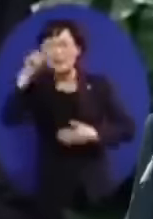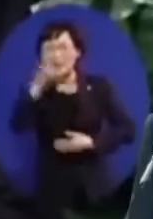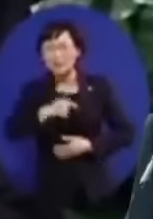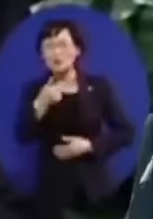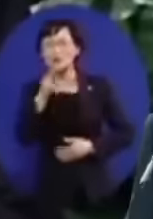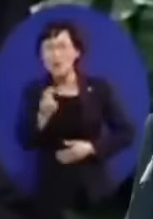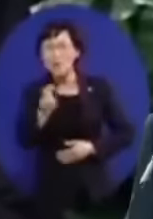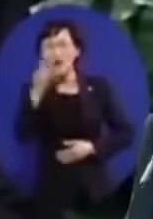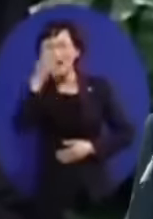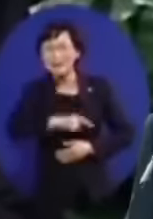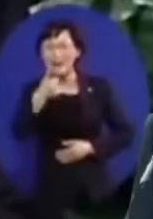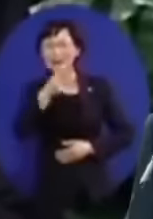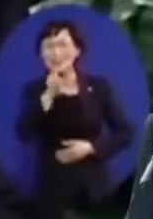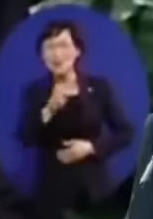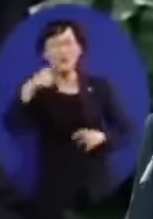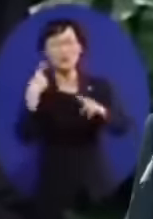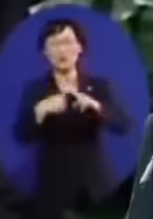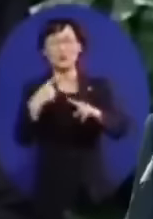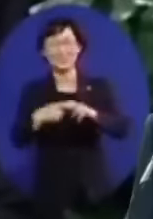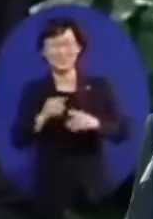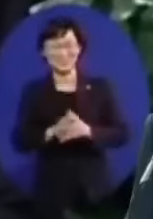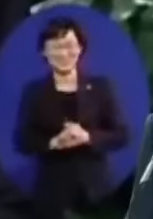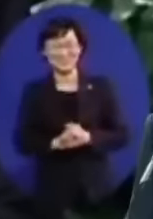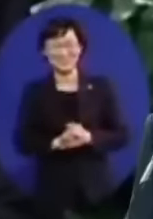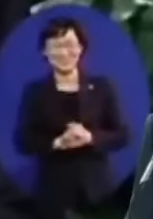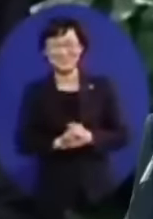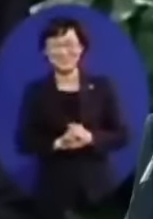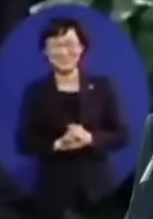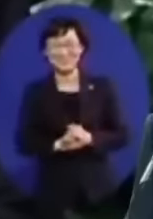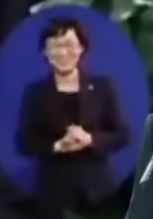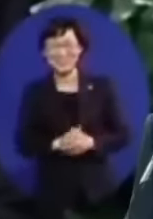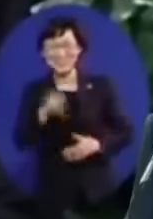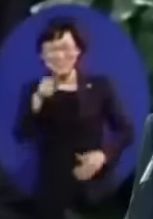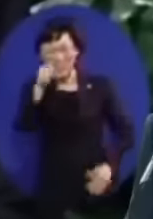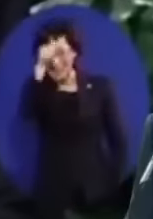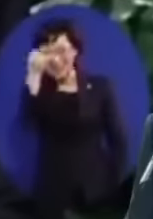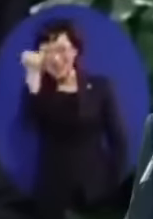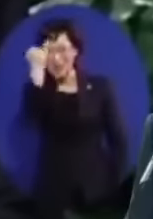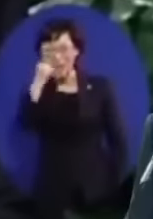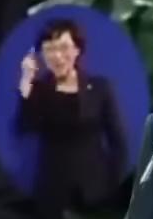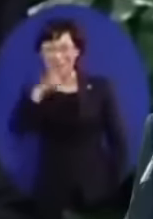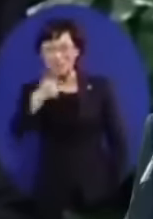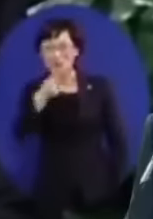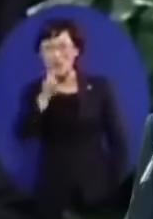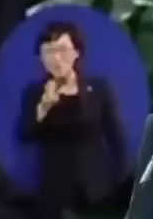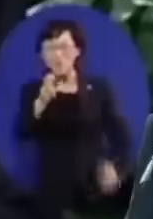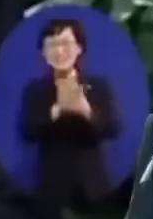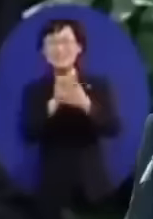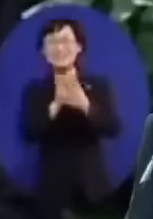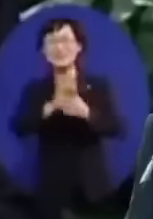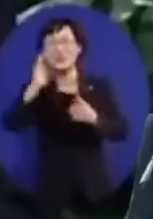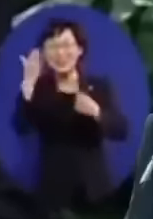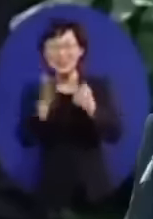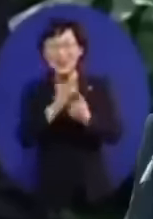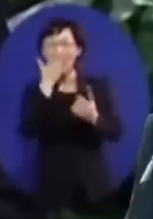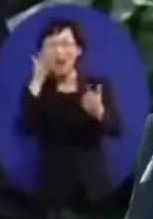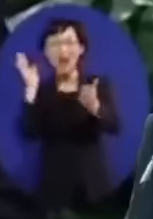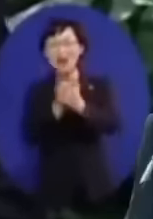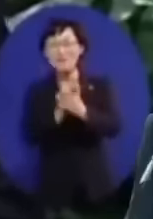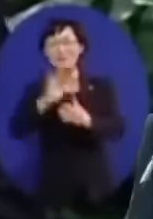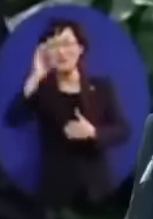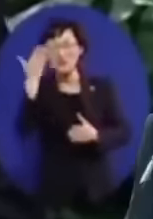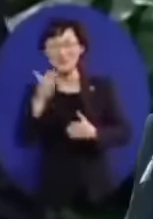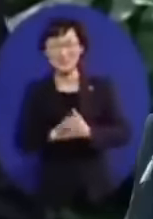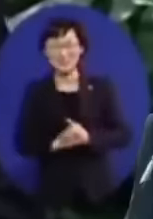놈아, 야이 악한 놈아, 똑같은 말입니다. 그 아담과 하와가 나쁜 놈하고 친구가 삼아서 같이 나쁜 놈이 되어버리고